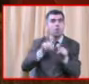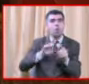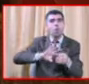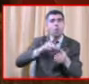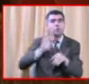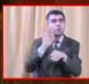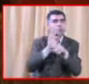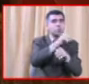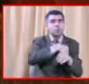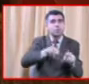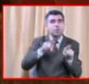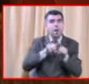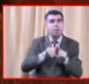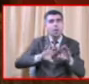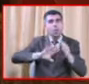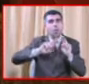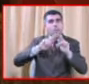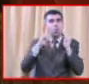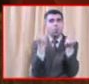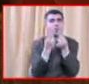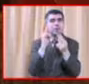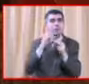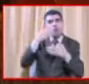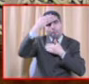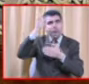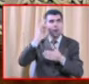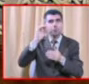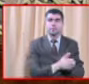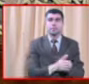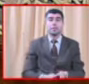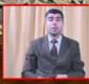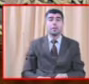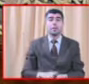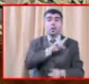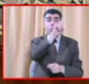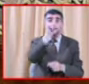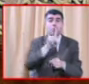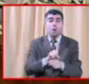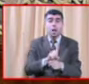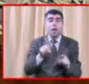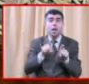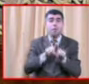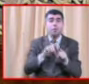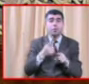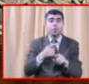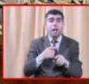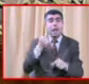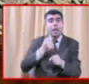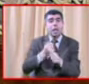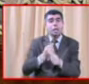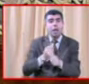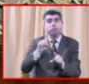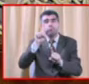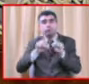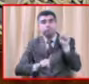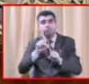منظومة كاملة إن شاء الله على الصعيد الوطني. شكرا سيدنا المحترم. شكرا. مآل مستحقات العمال المناولين للسيدات والسادة النواب